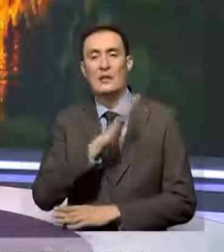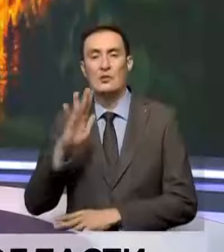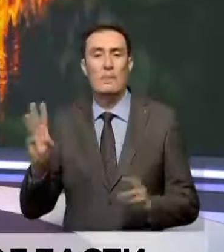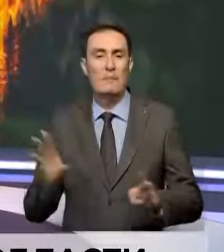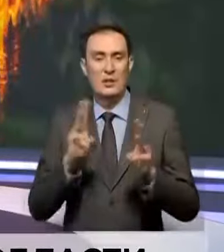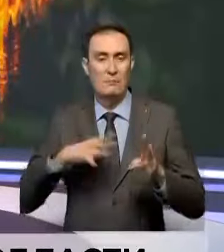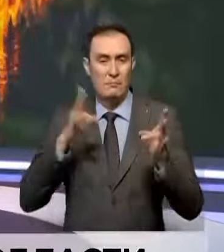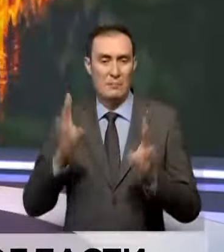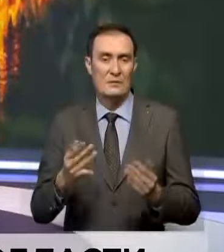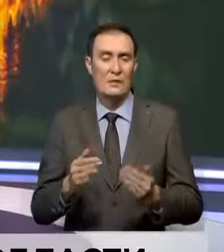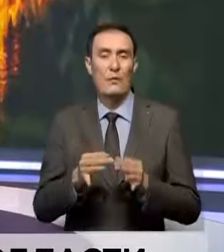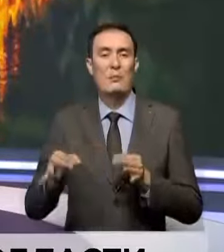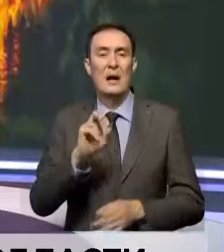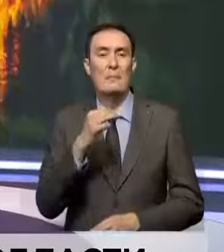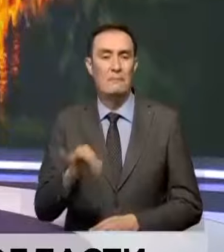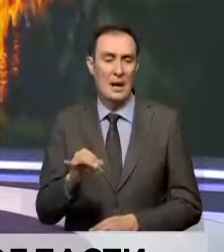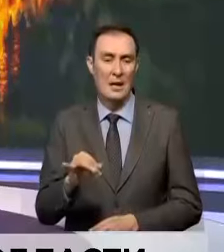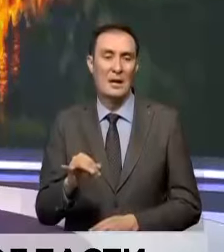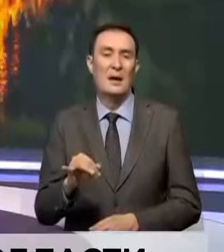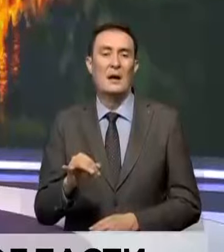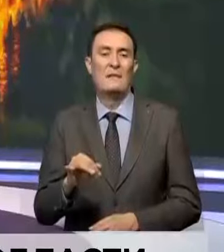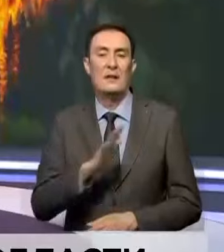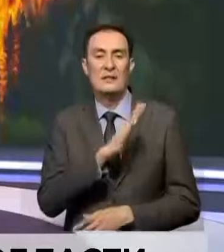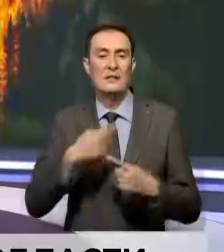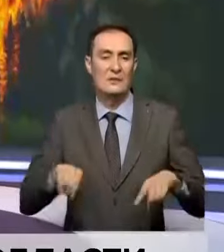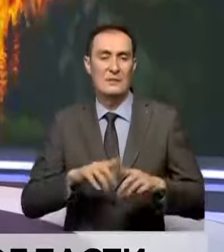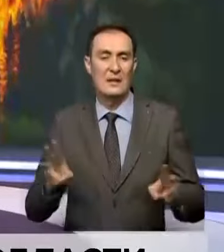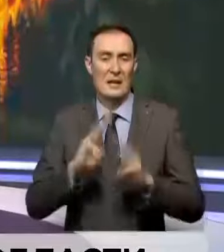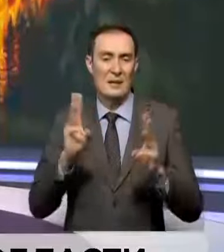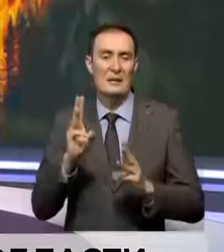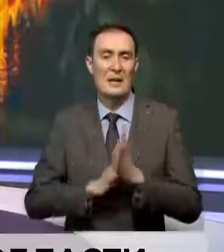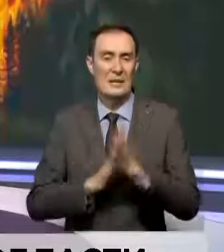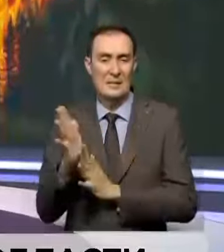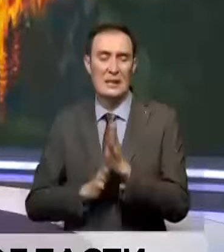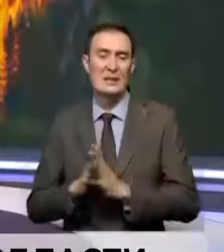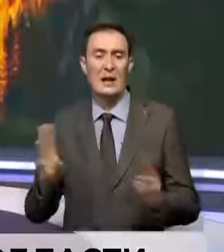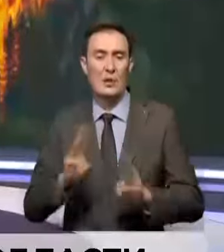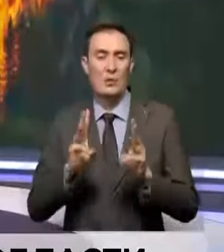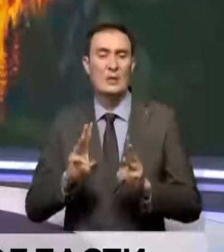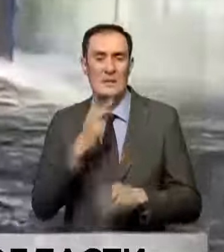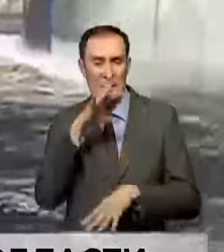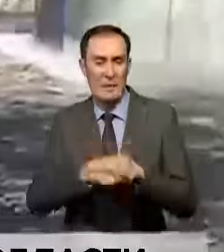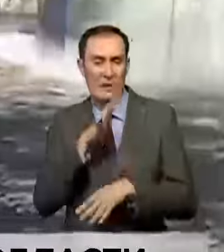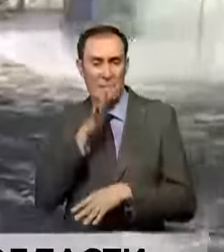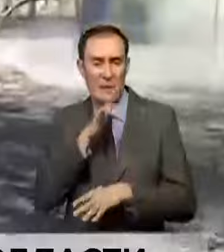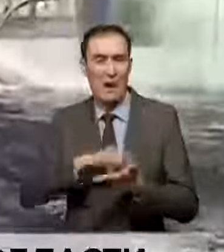Лесной пожар произошел сегодня в области Абай. В Дунгулекском лесничестве загорелась растительность. Огонь заметили во